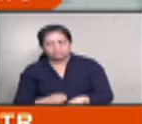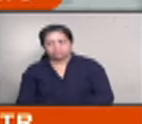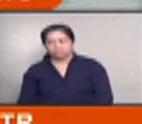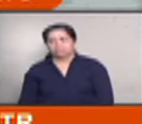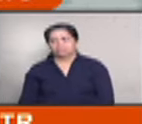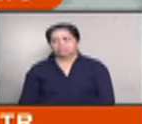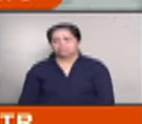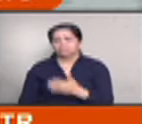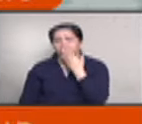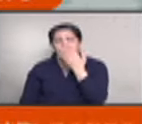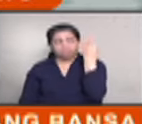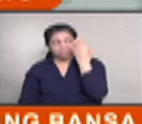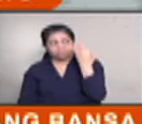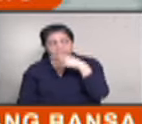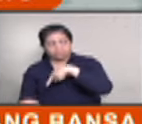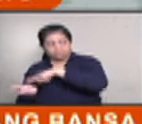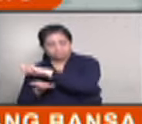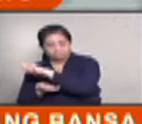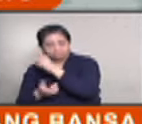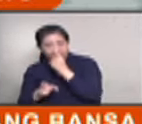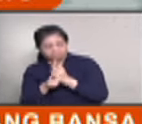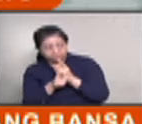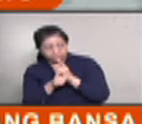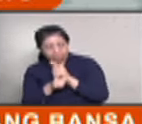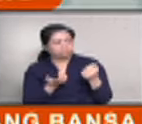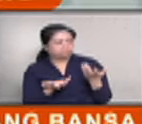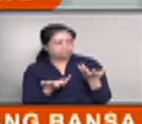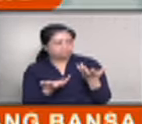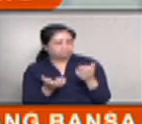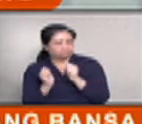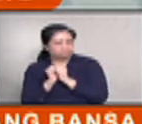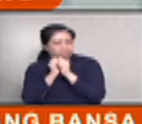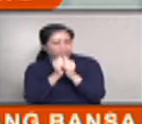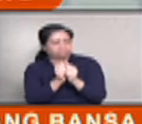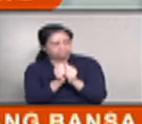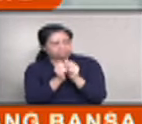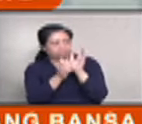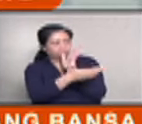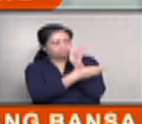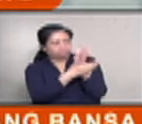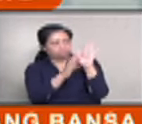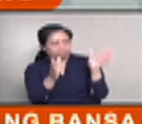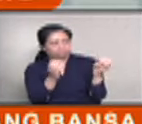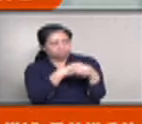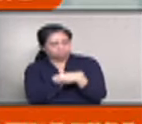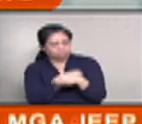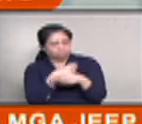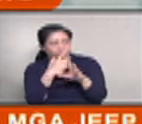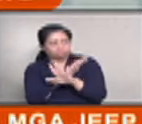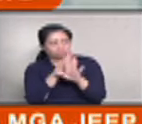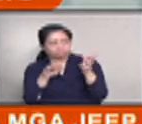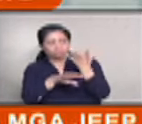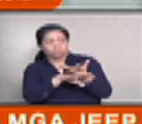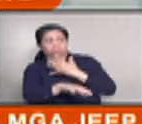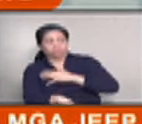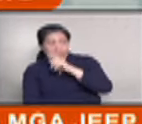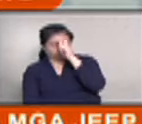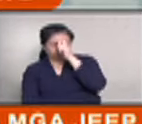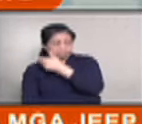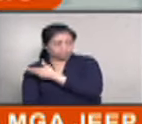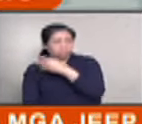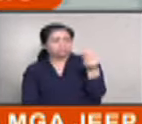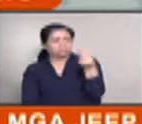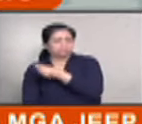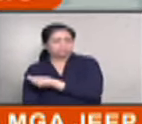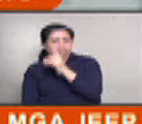okay po. Salamat so sa po. Friday, sir, babayaran mo siya. Tama, sir? Okay, okay po. Kasama na po kami sa pagpunta po dyan sa inyong tanggapan at huwag niyo po kami indyanin para